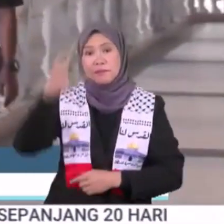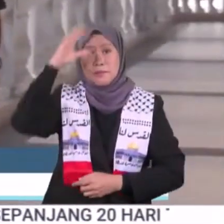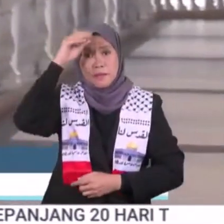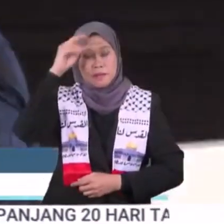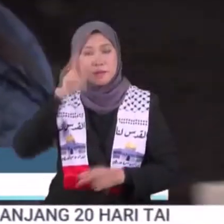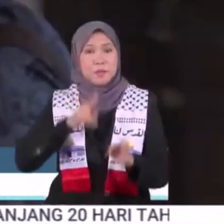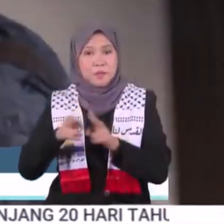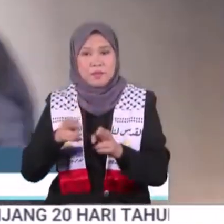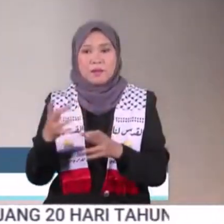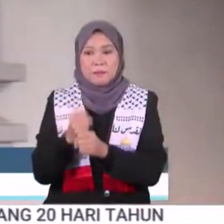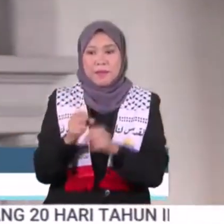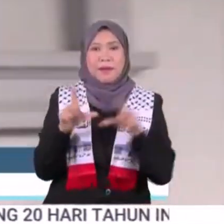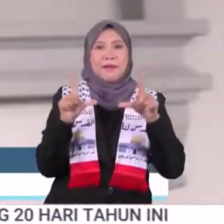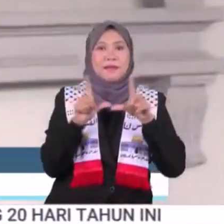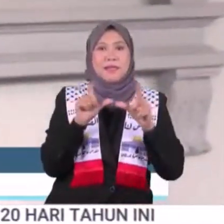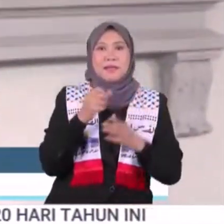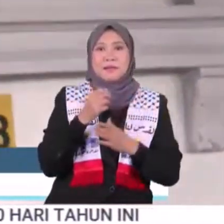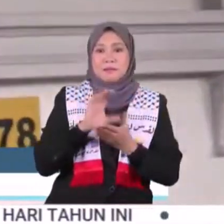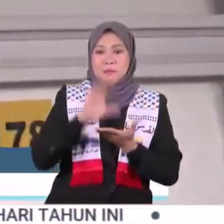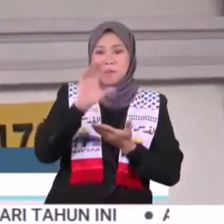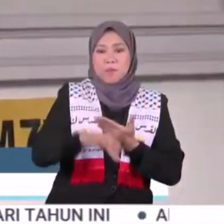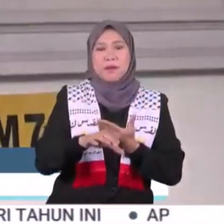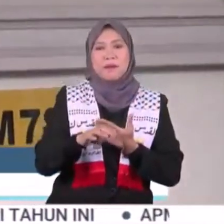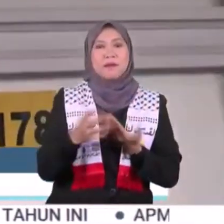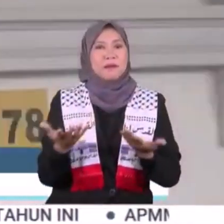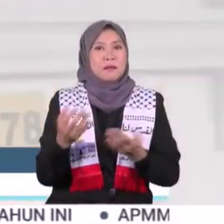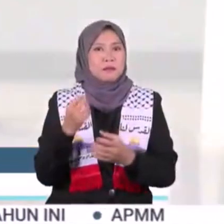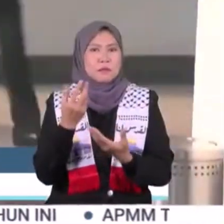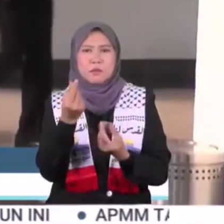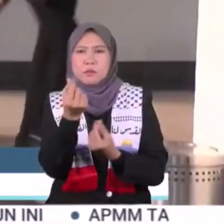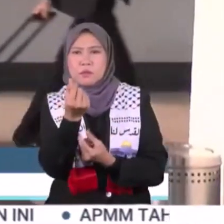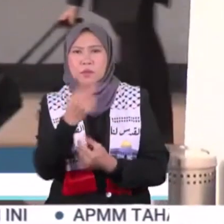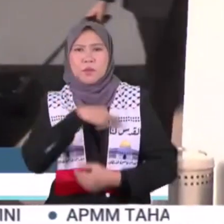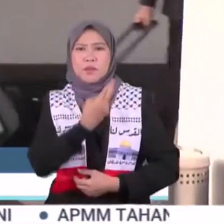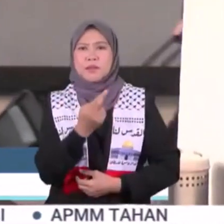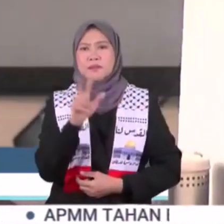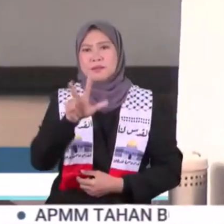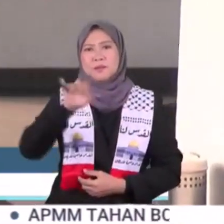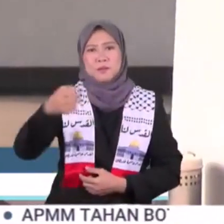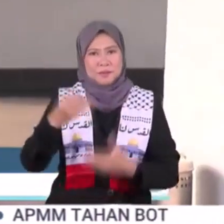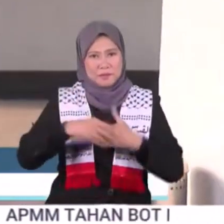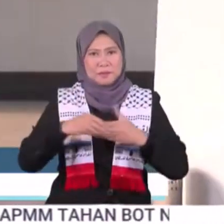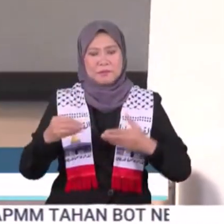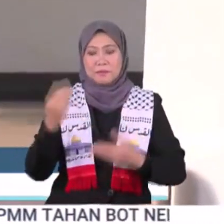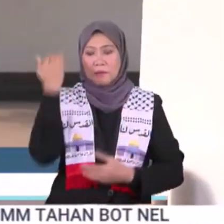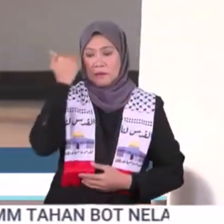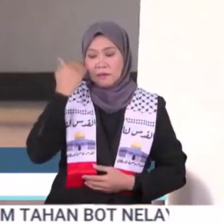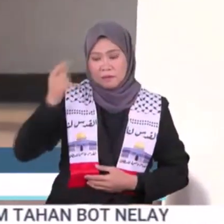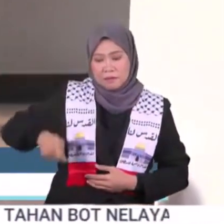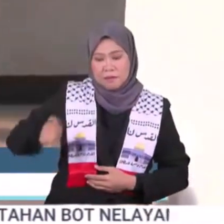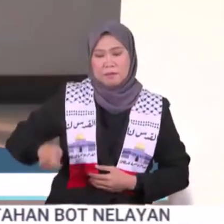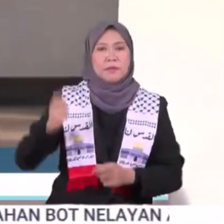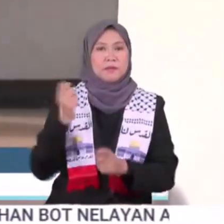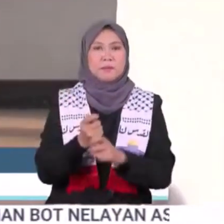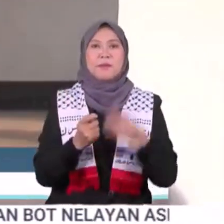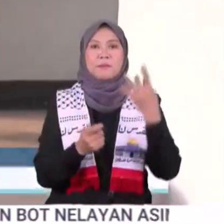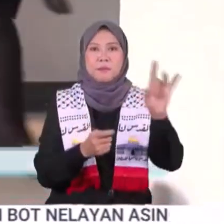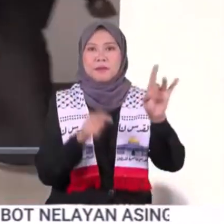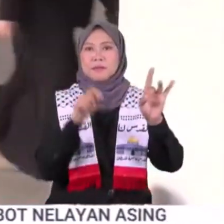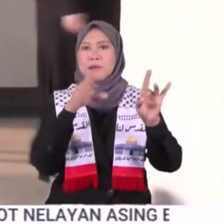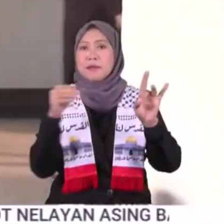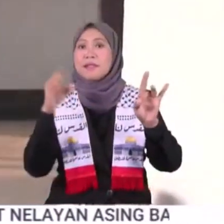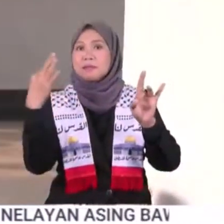berhubung urusan mendapatkan lesen pelaburan membabitkan kerugian berjumlah rm3 juta Hakim menetapkan 18 dan